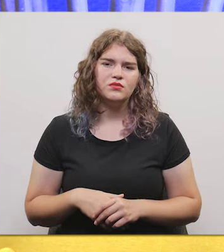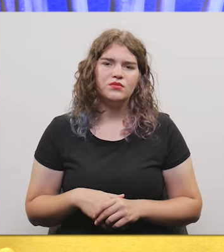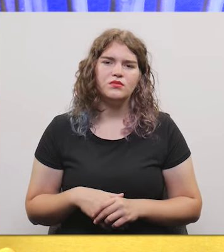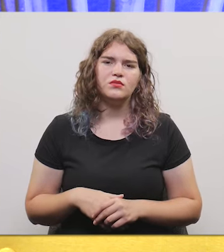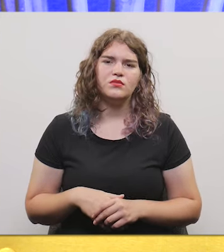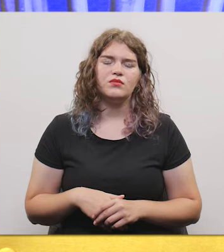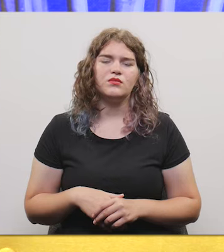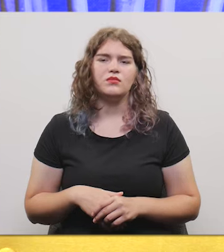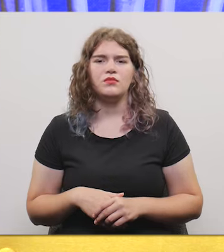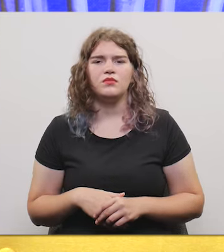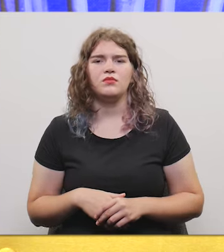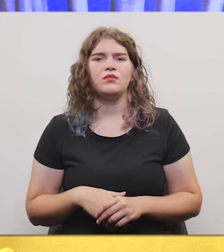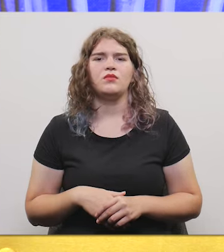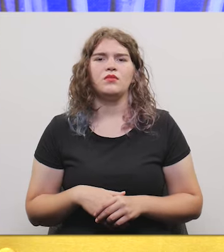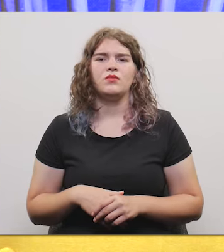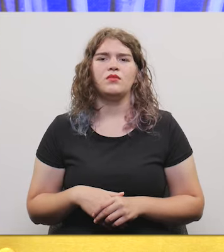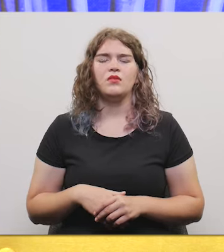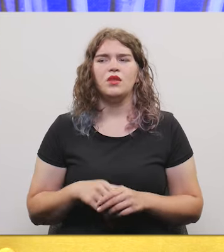Și